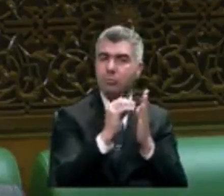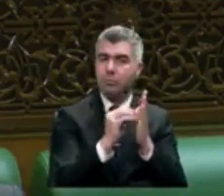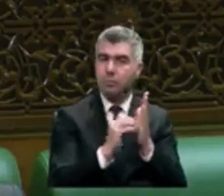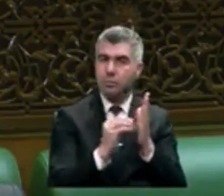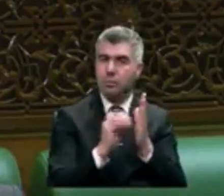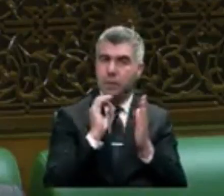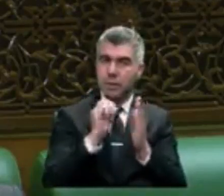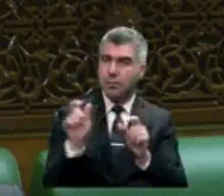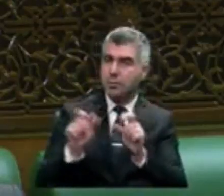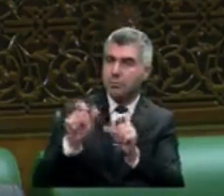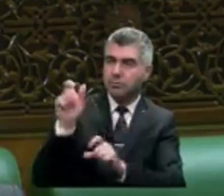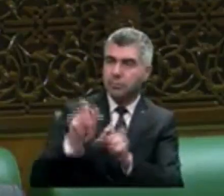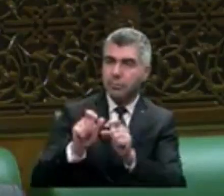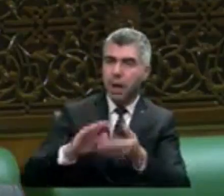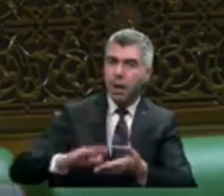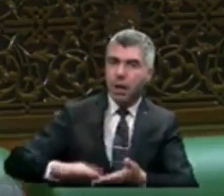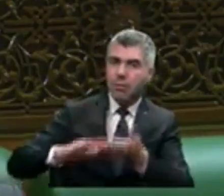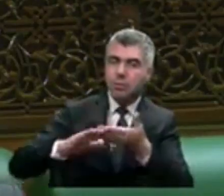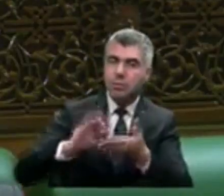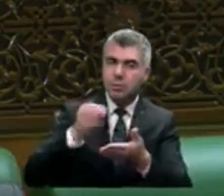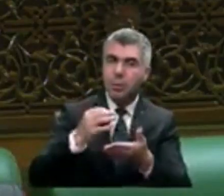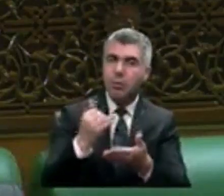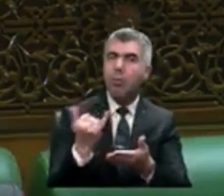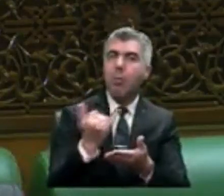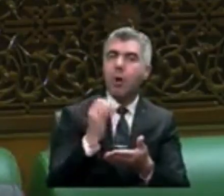الراسمال البشري في صلب اهتمامته